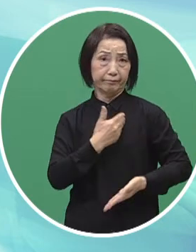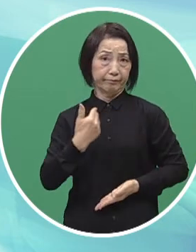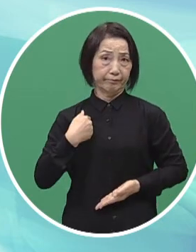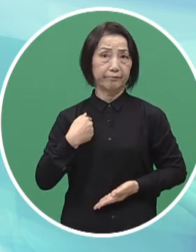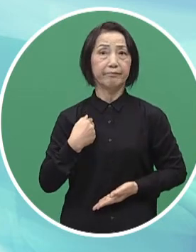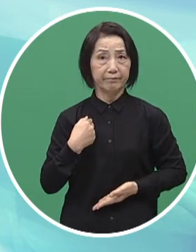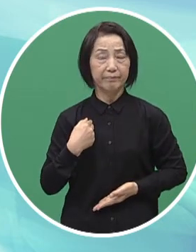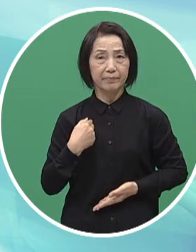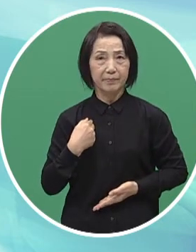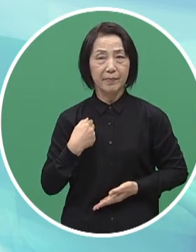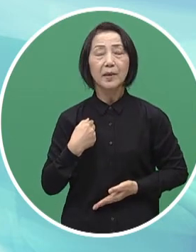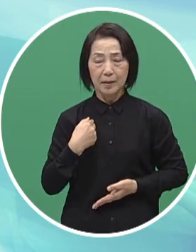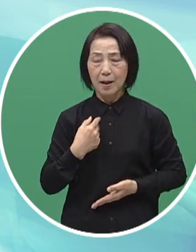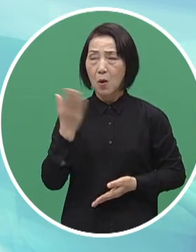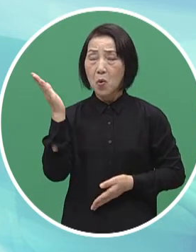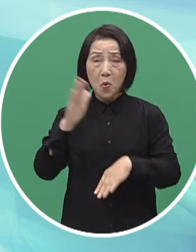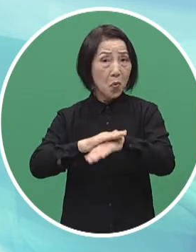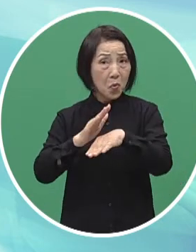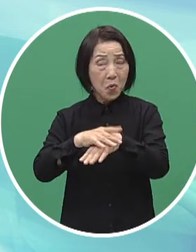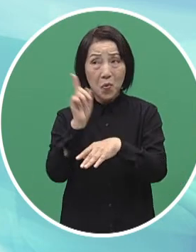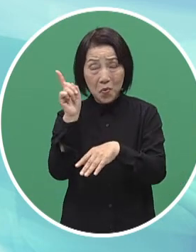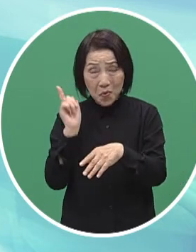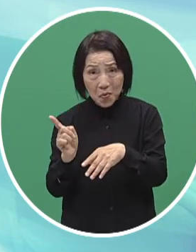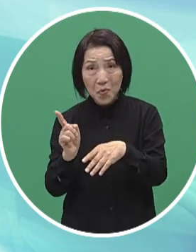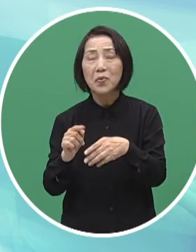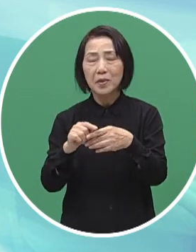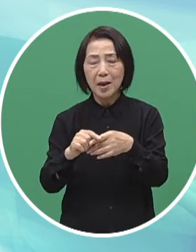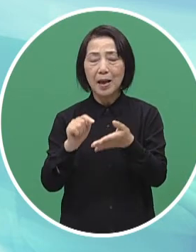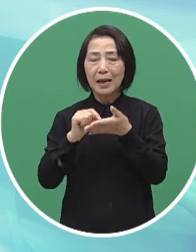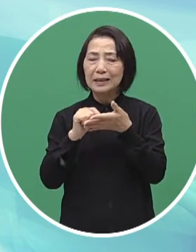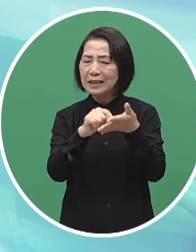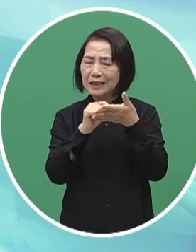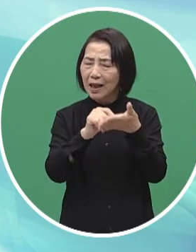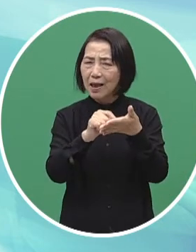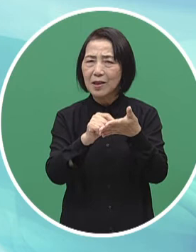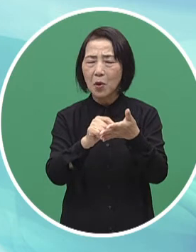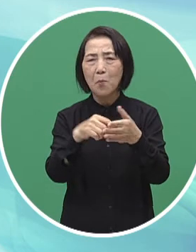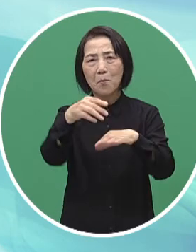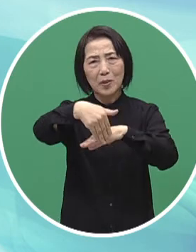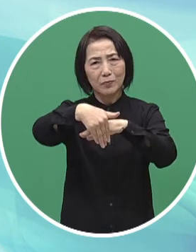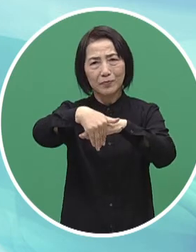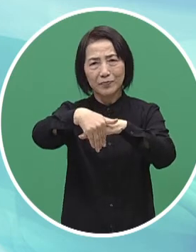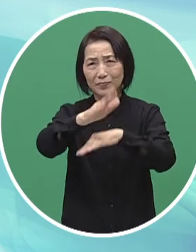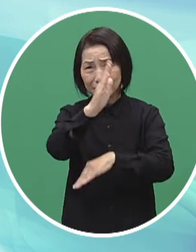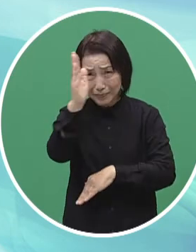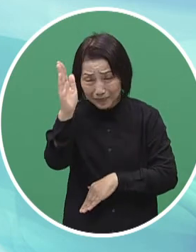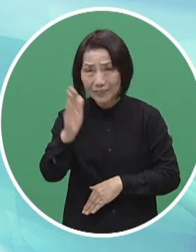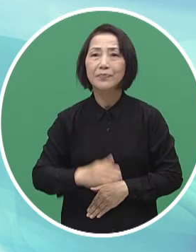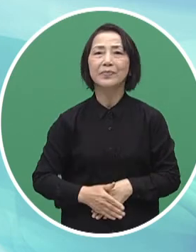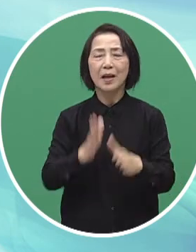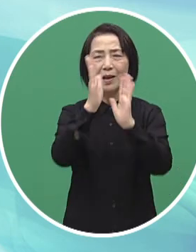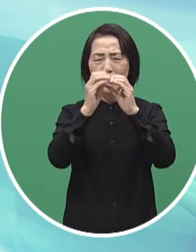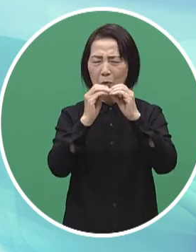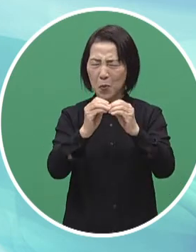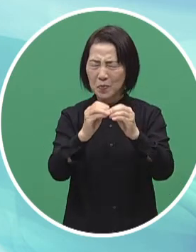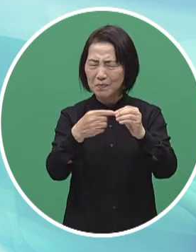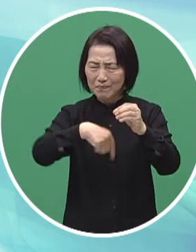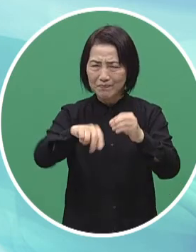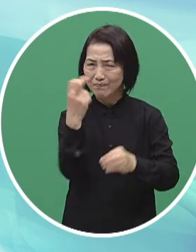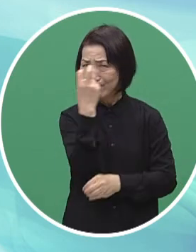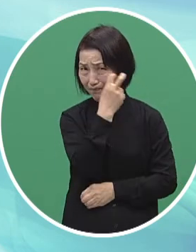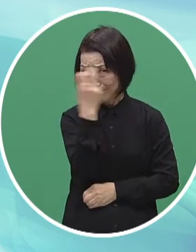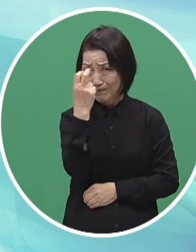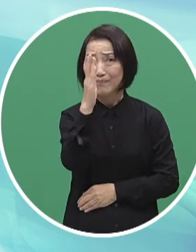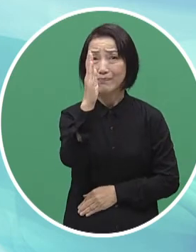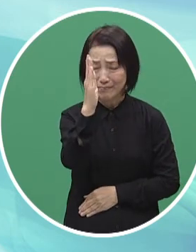入手できます会員書留かレターパックで申請窓口にお送りください詳しくは県のホームページ